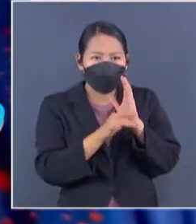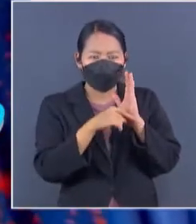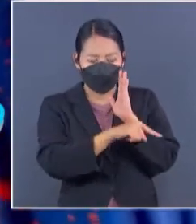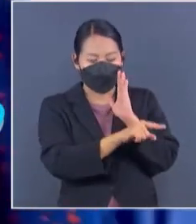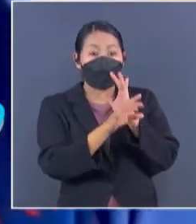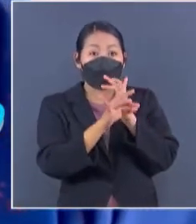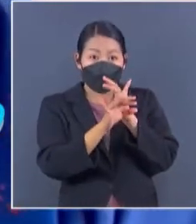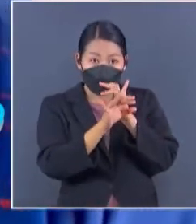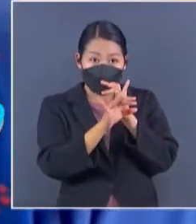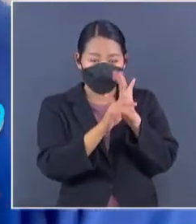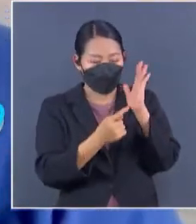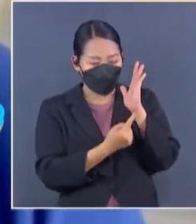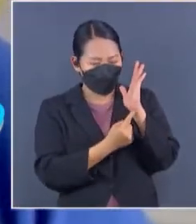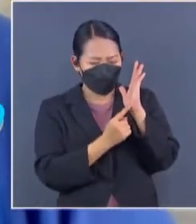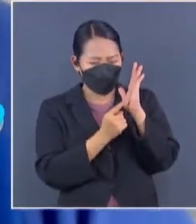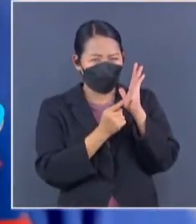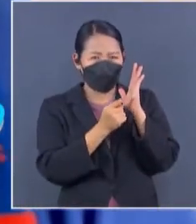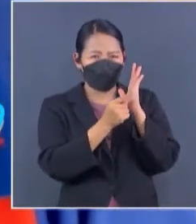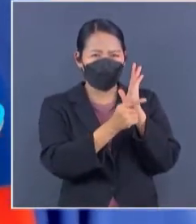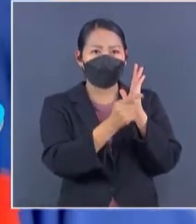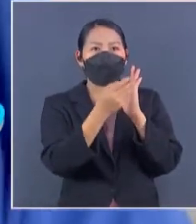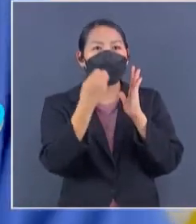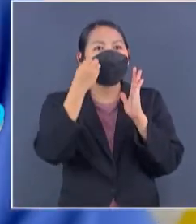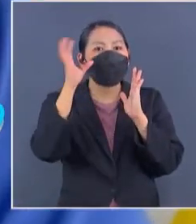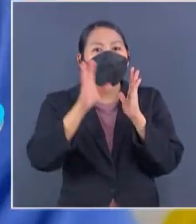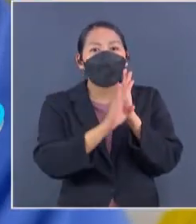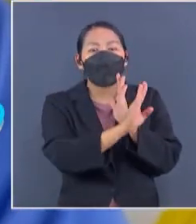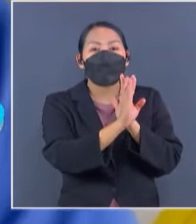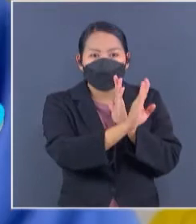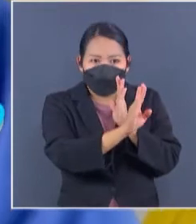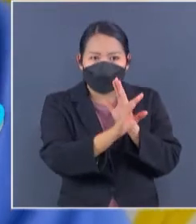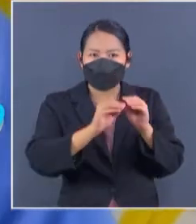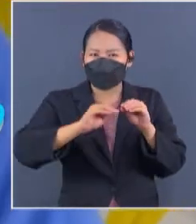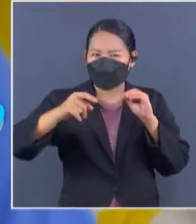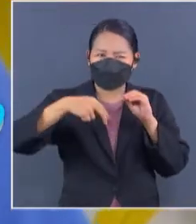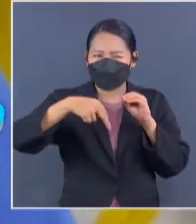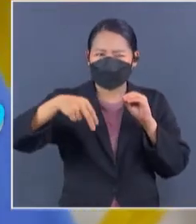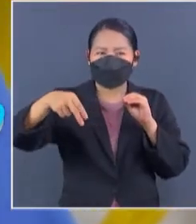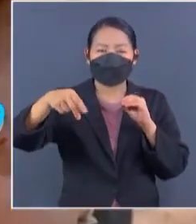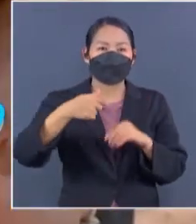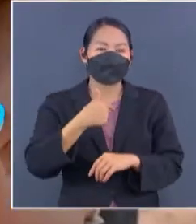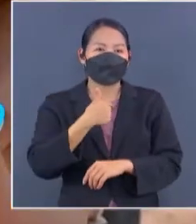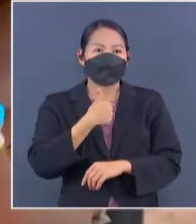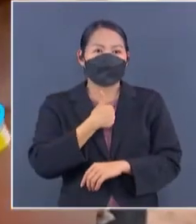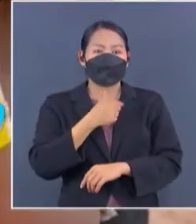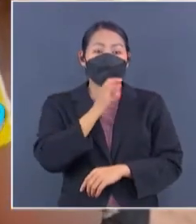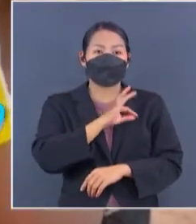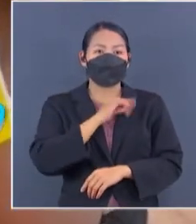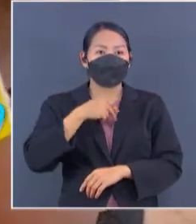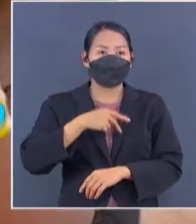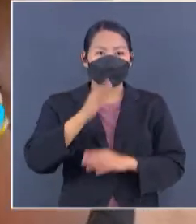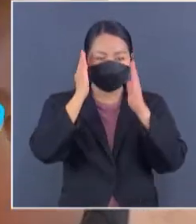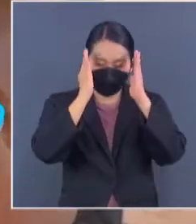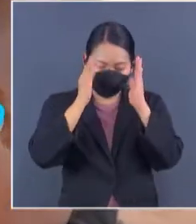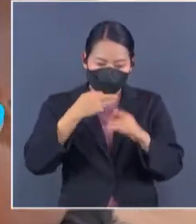าคุณสมหมายบอกครับบอกว่าจริงแล้วเนี่ยไม่อยากรบกวนใครแหละเพราะว่าตัวเองผิดเองมีความตั้งใจจะเดินเท้ากลับไปหา